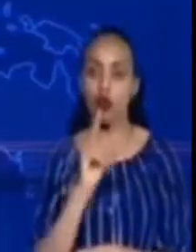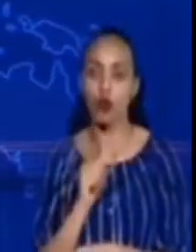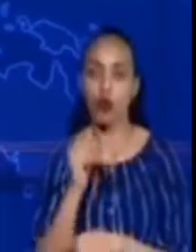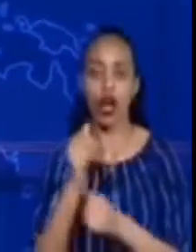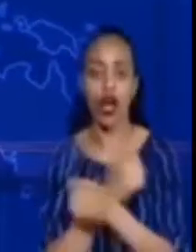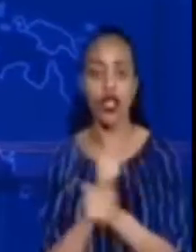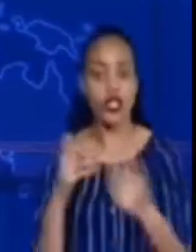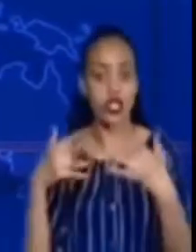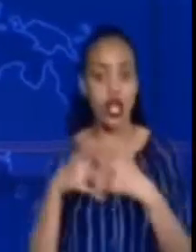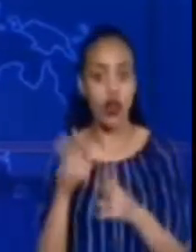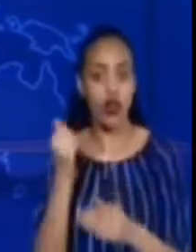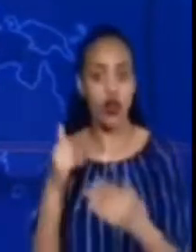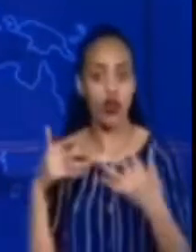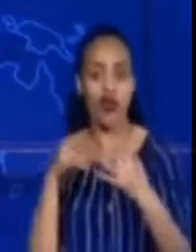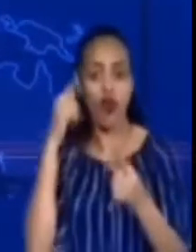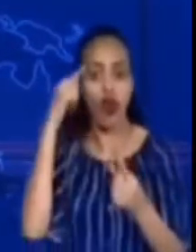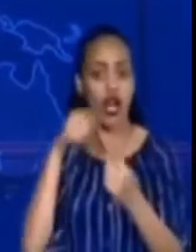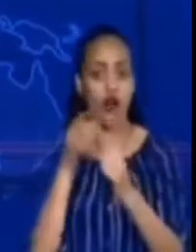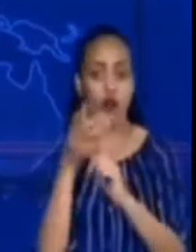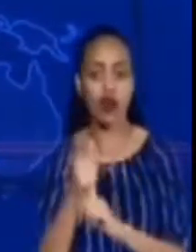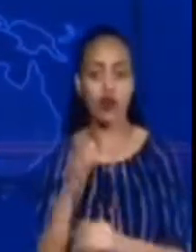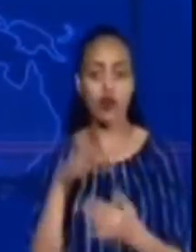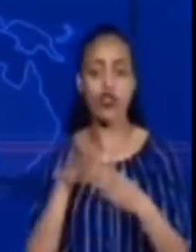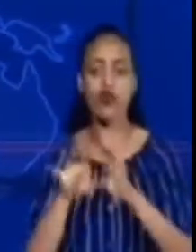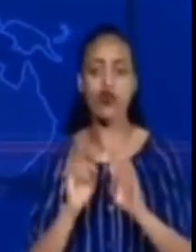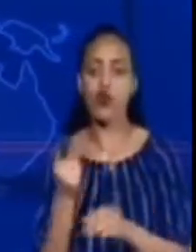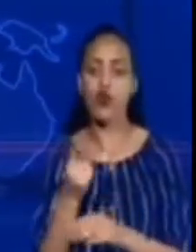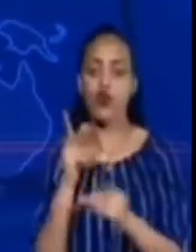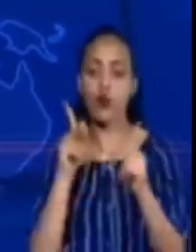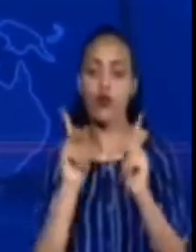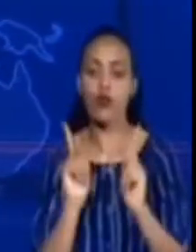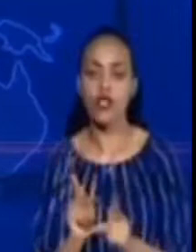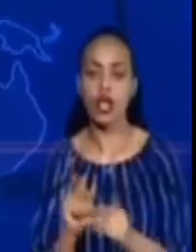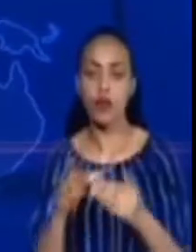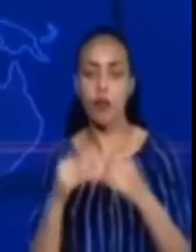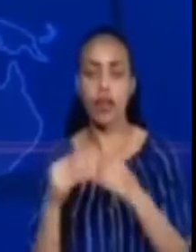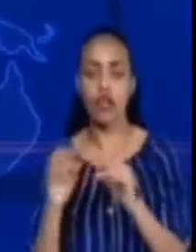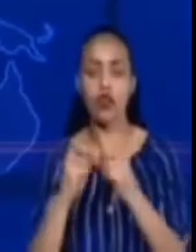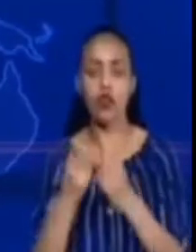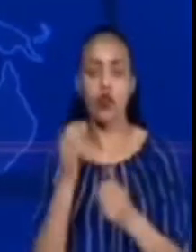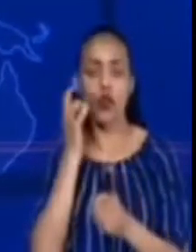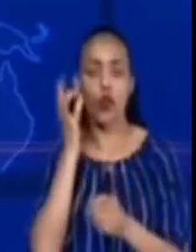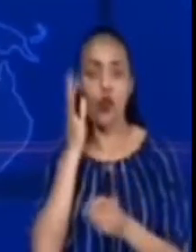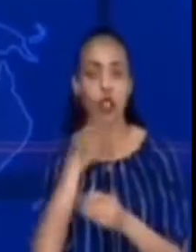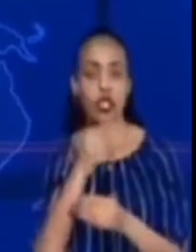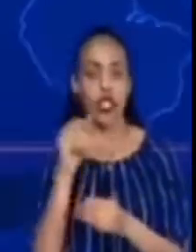እኔ ክርስቲያኖች ነው ምጠይቆ እኛ ሙስሊሞች ግን የእናንተን መምህራን መልካም የሆኑትን ማመስገን